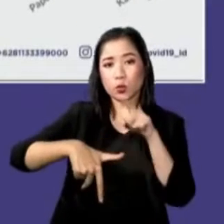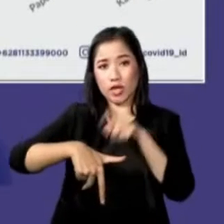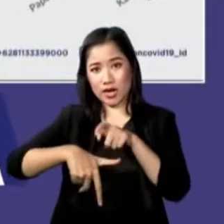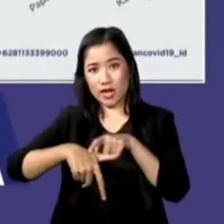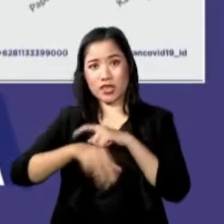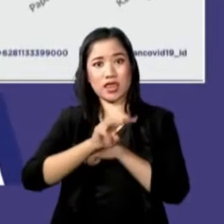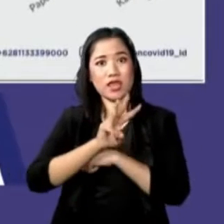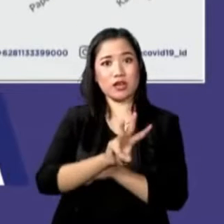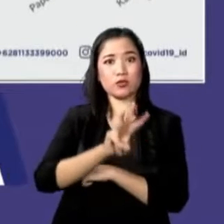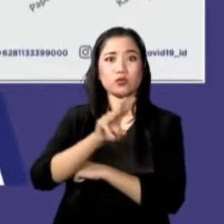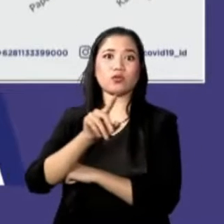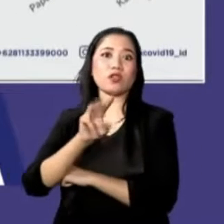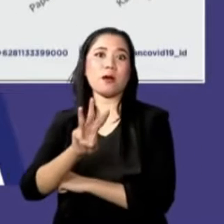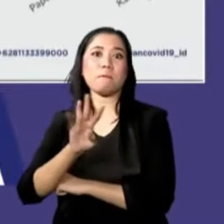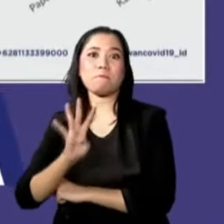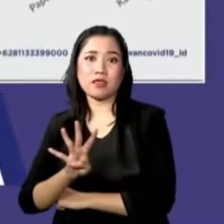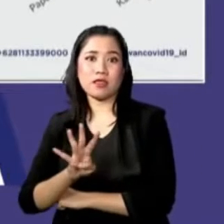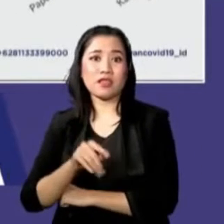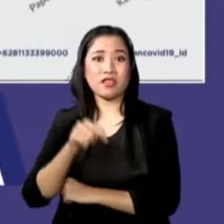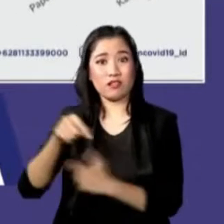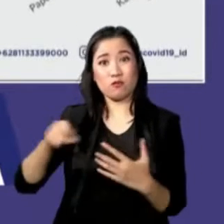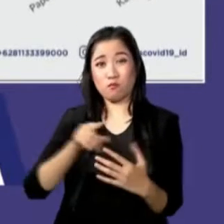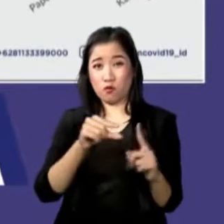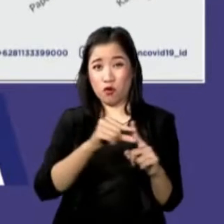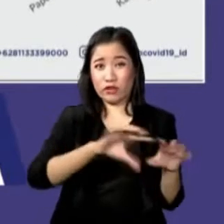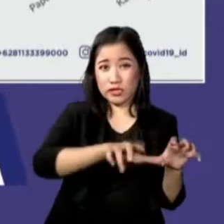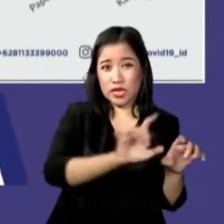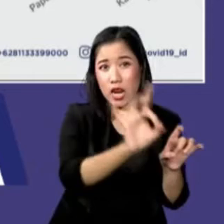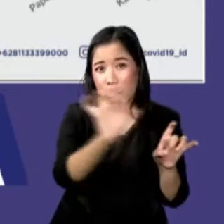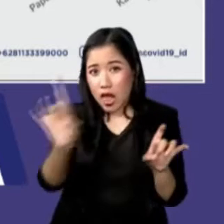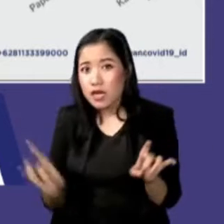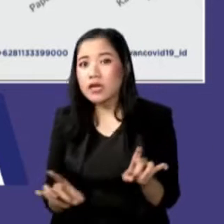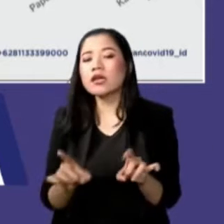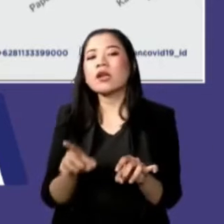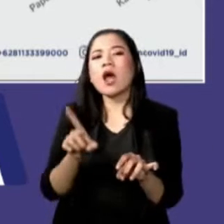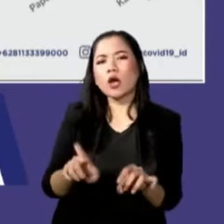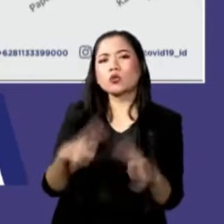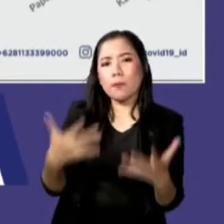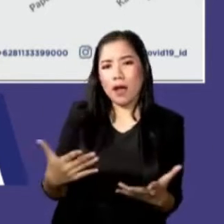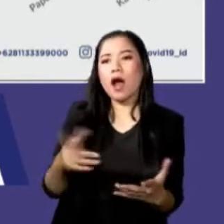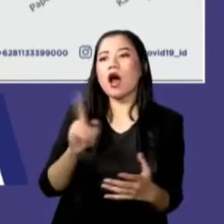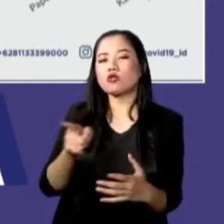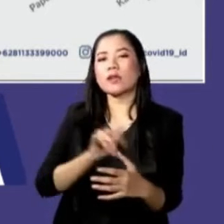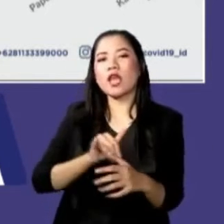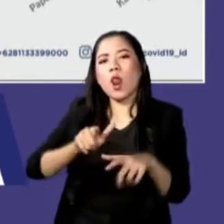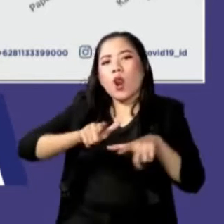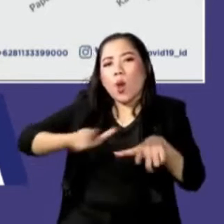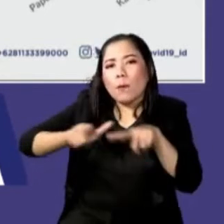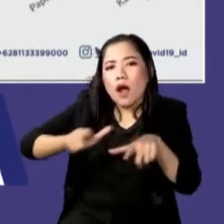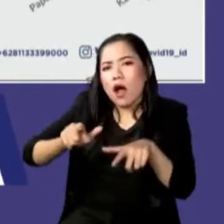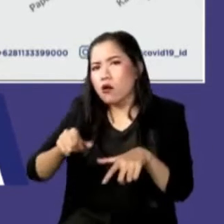334. Saya minta kepada seluruh provinsi lainnya untuk berlomba-lomba dalam meningkatkan kasus